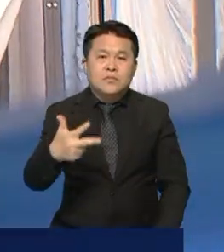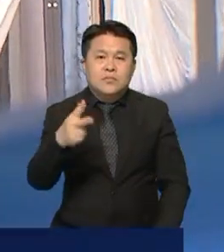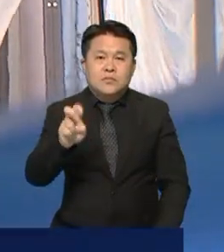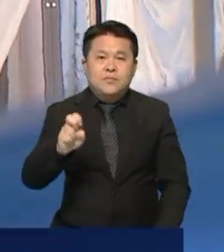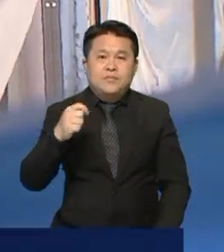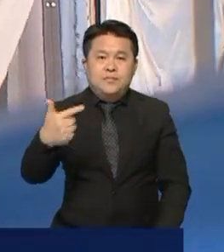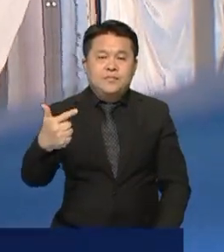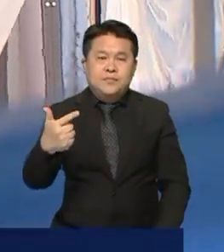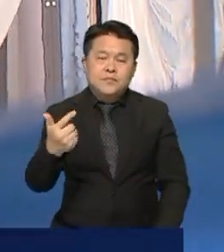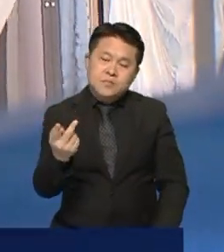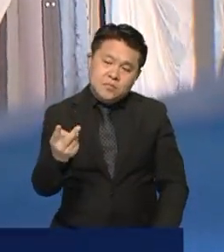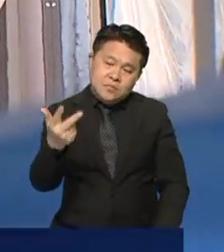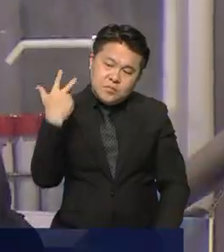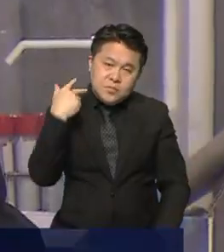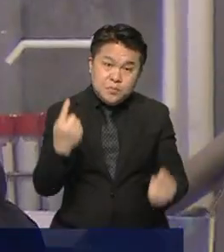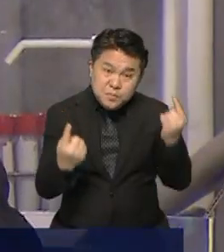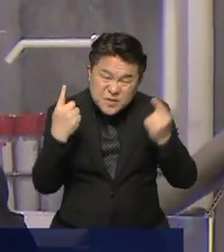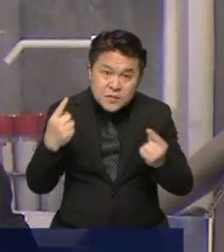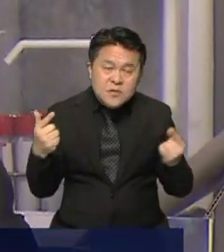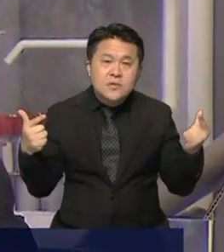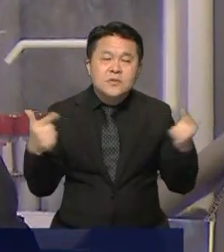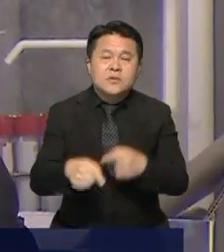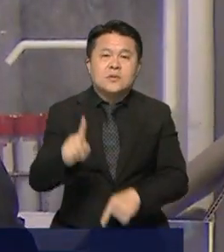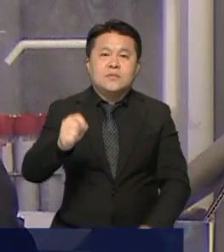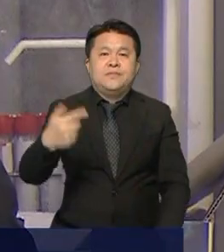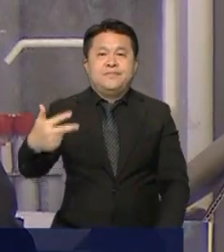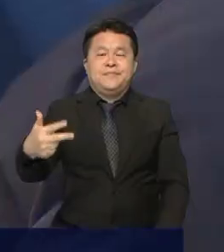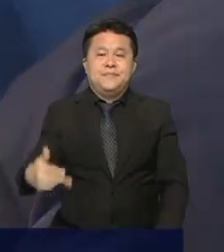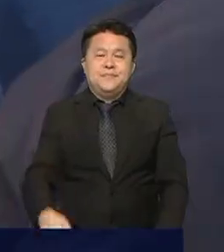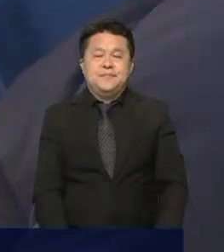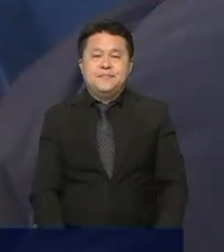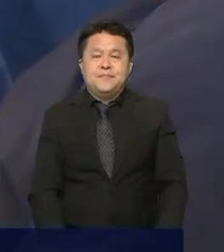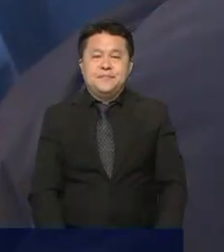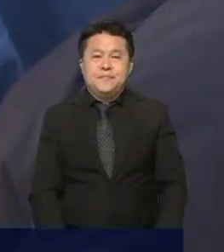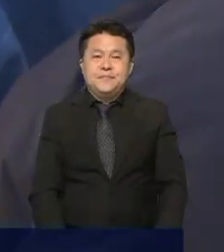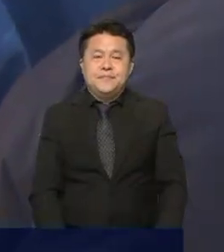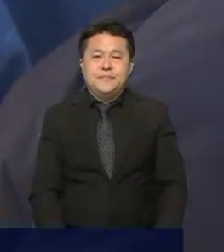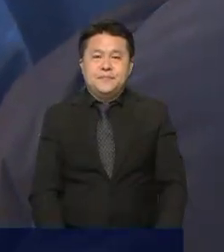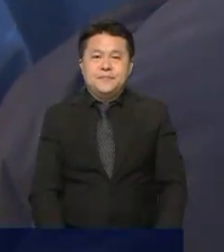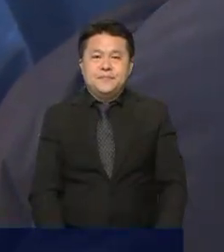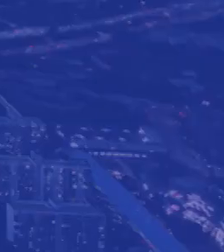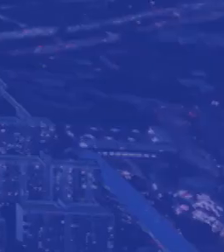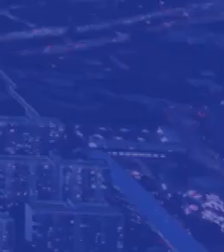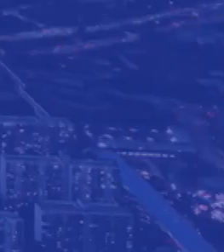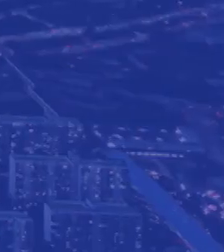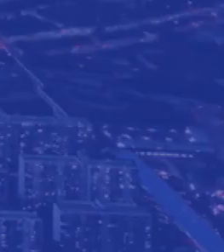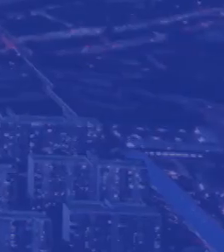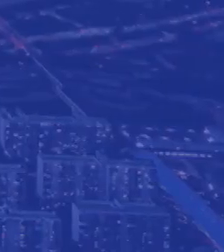39,726명으로 한 주 전 대비 1만 7천여 명 줄었습니다. SBS 남주현입니다.